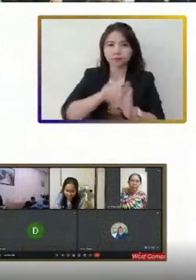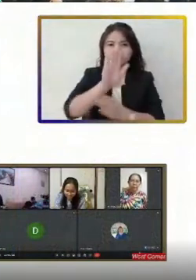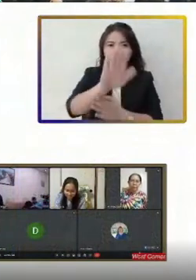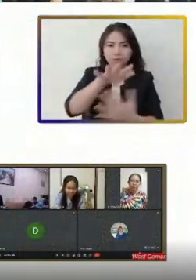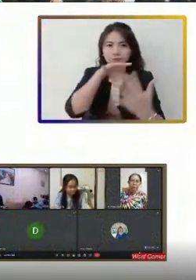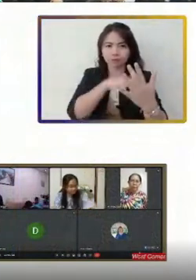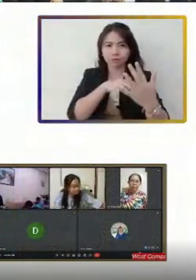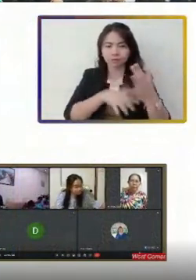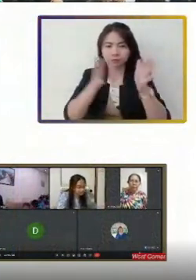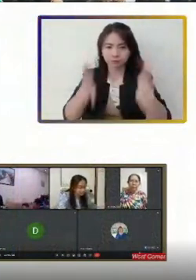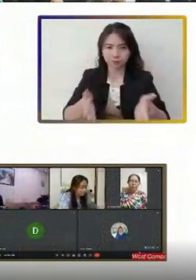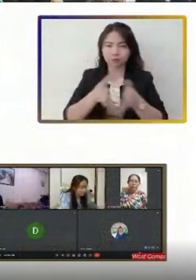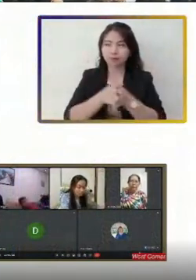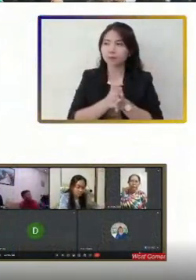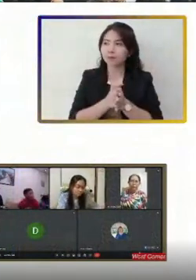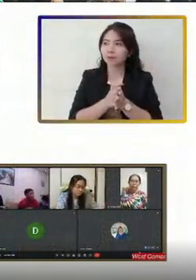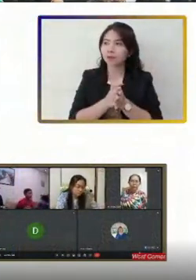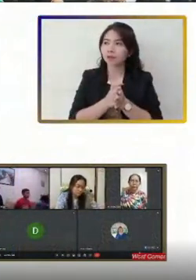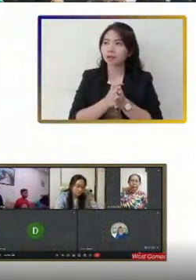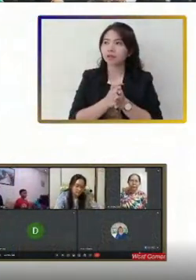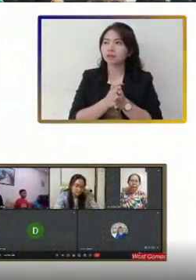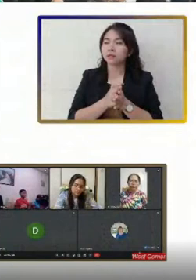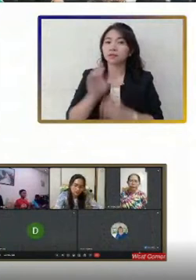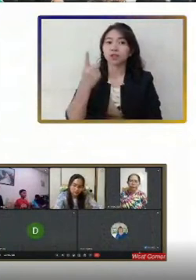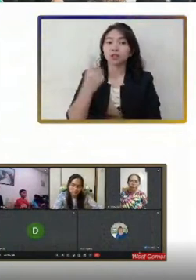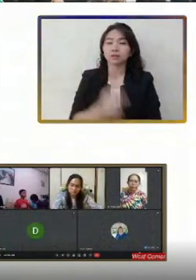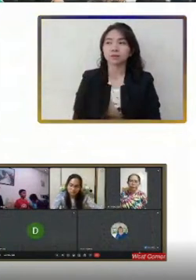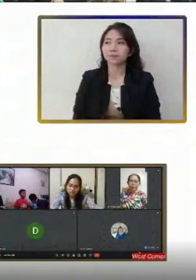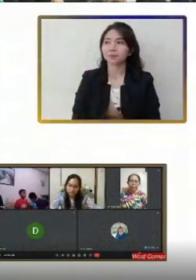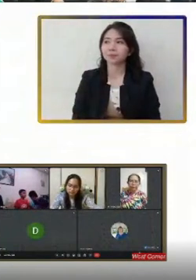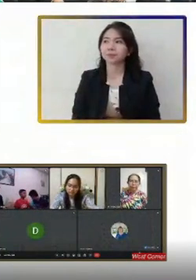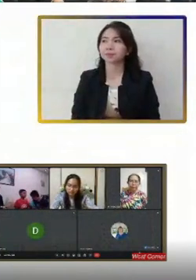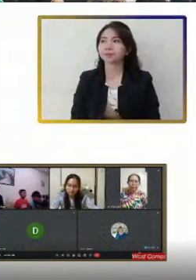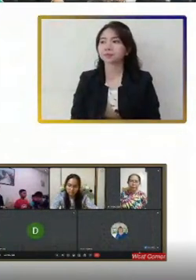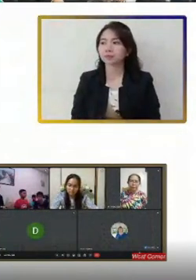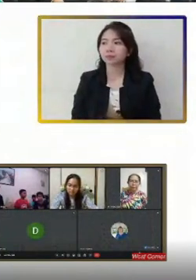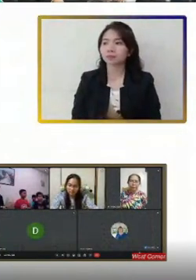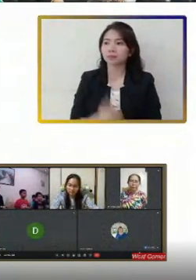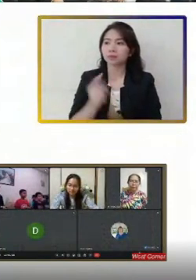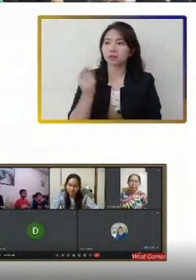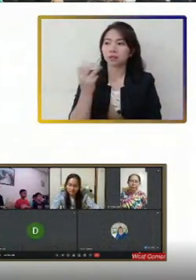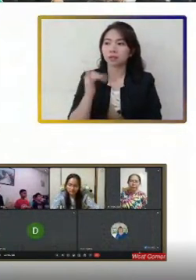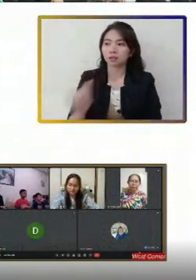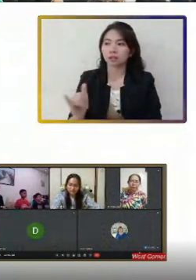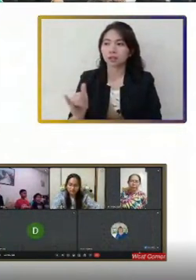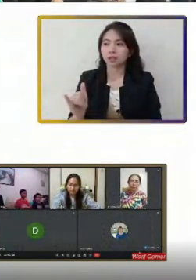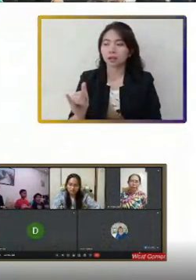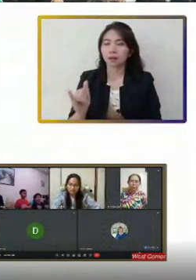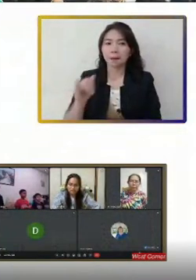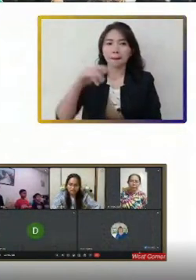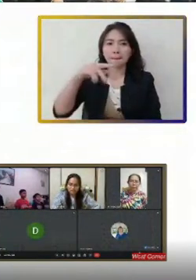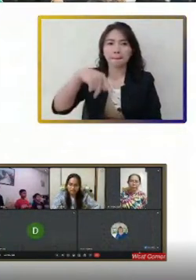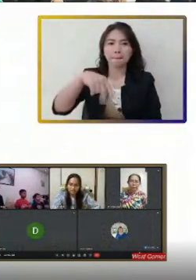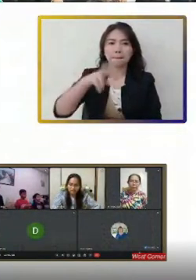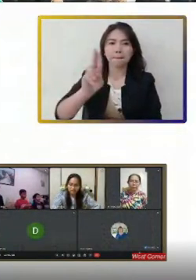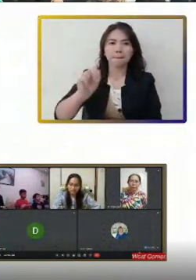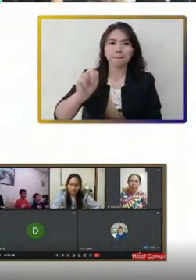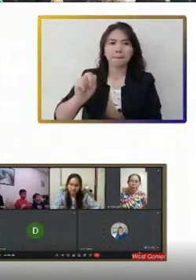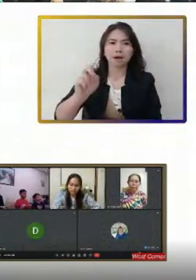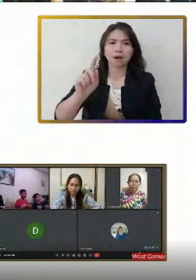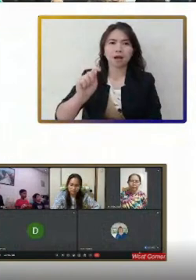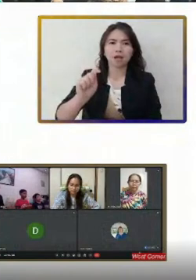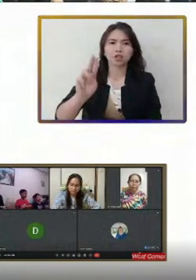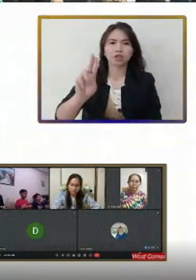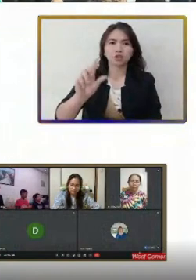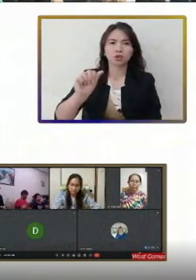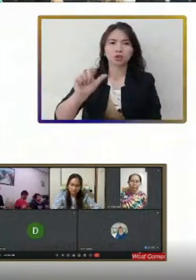mga estudyante ninyo. Number one is yung kanilang punctuality. Dapat maging